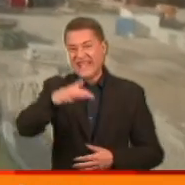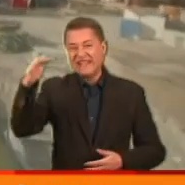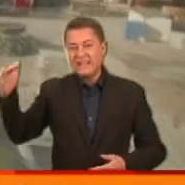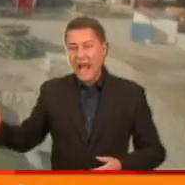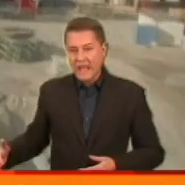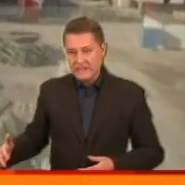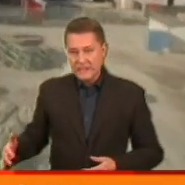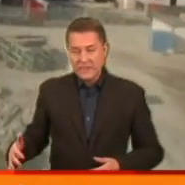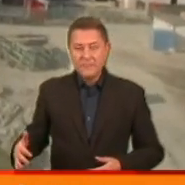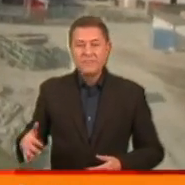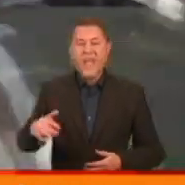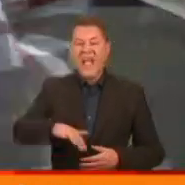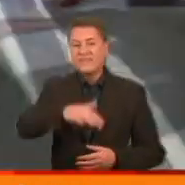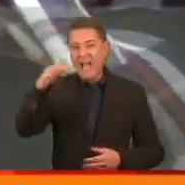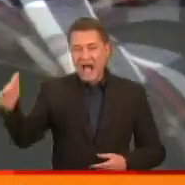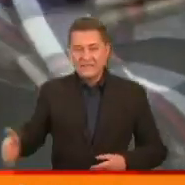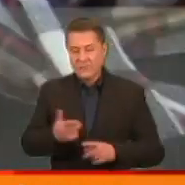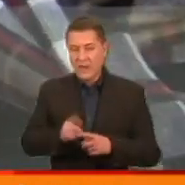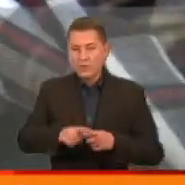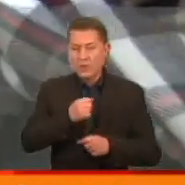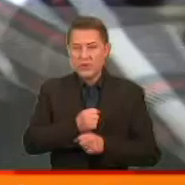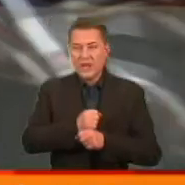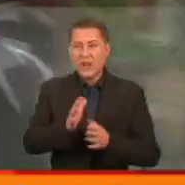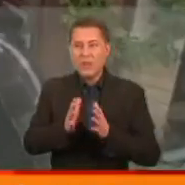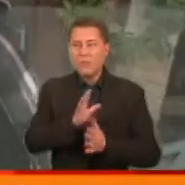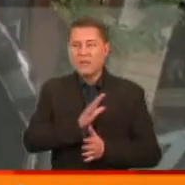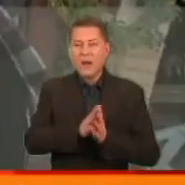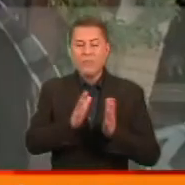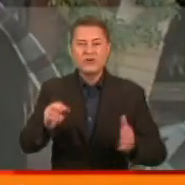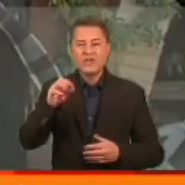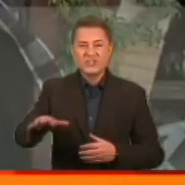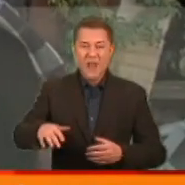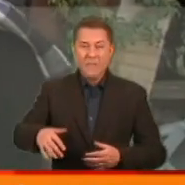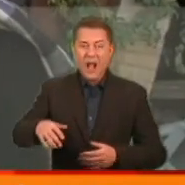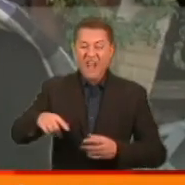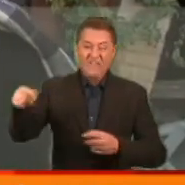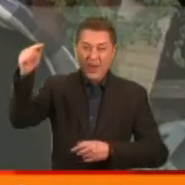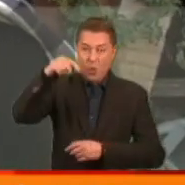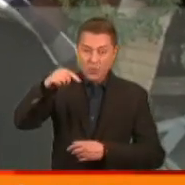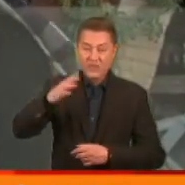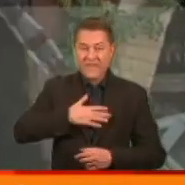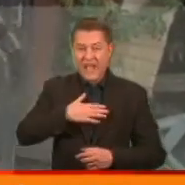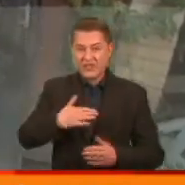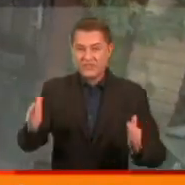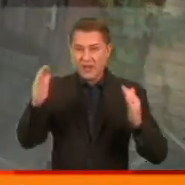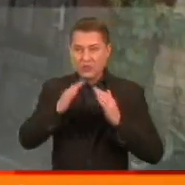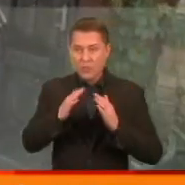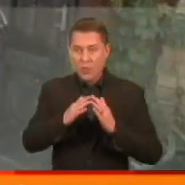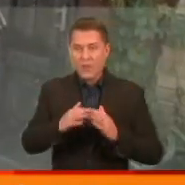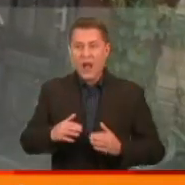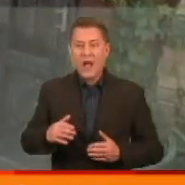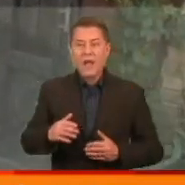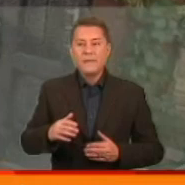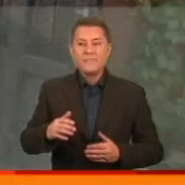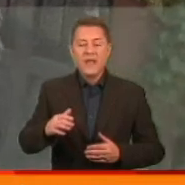яку наділа, вона була більше, ніж верхушка нашого дому. Тобто я обрала увагу, що думаю, боже,